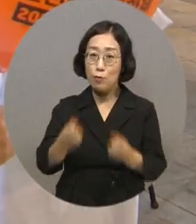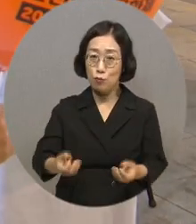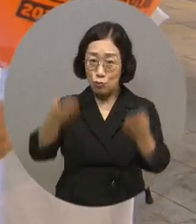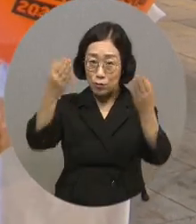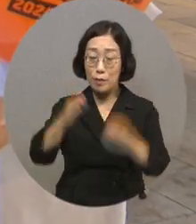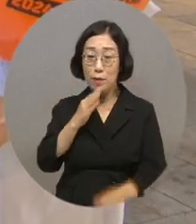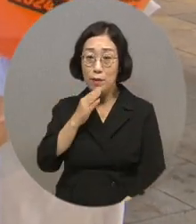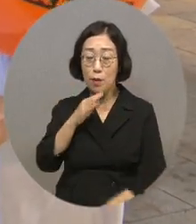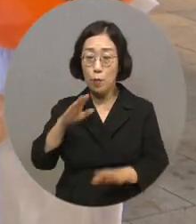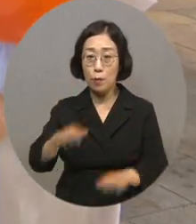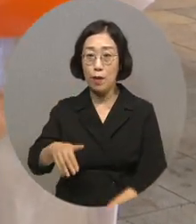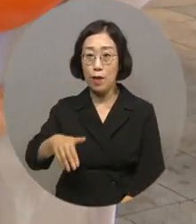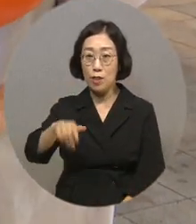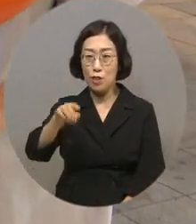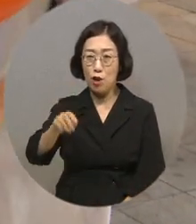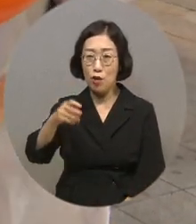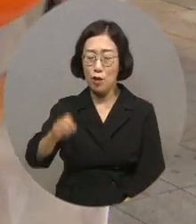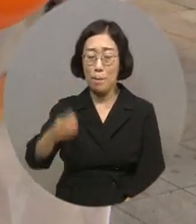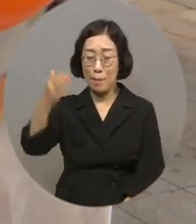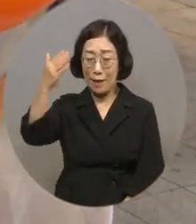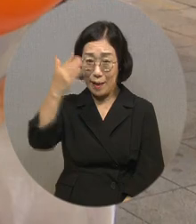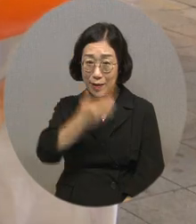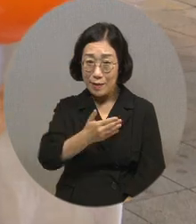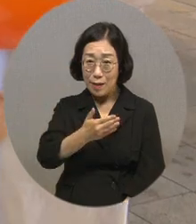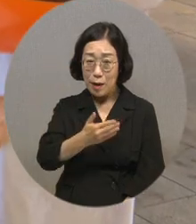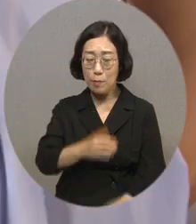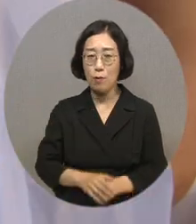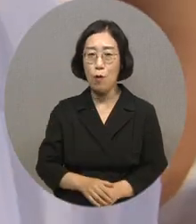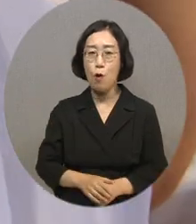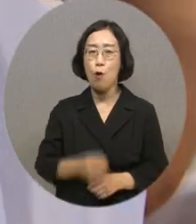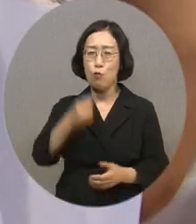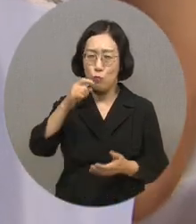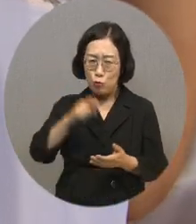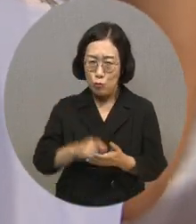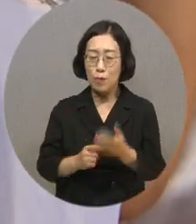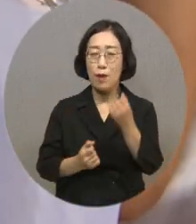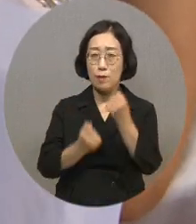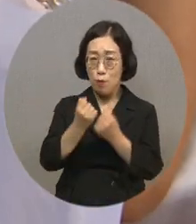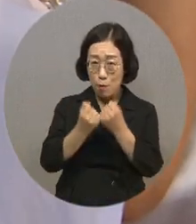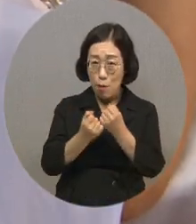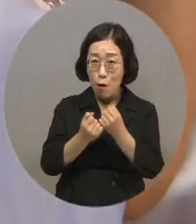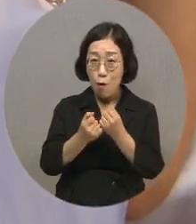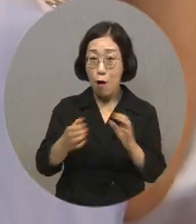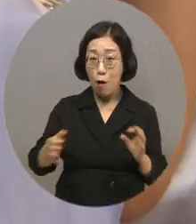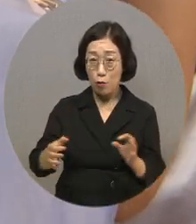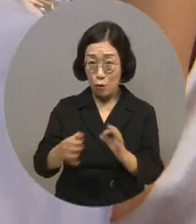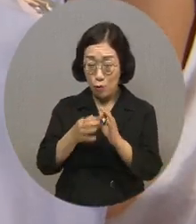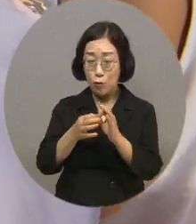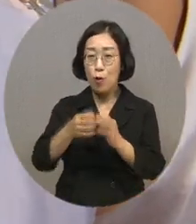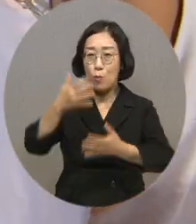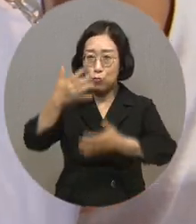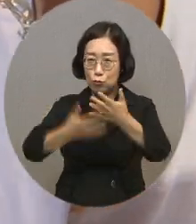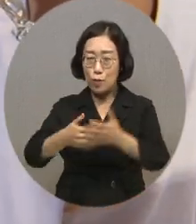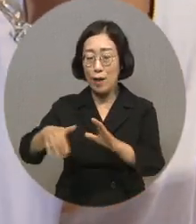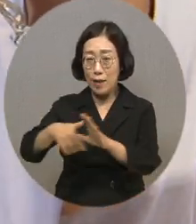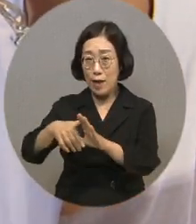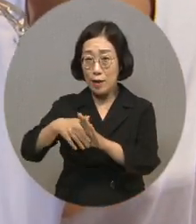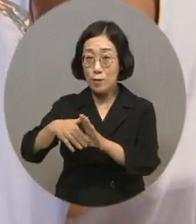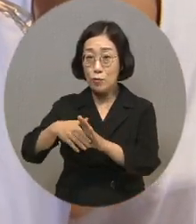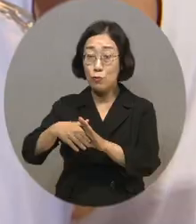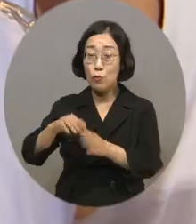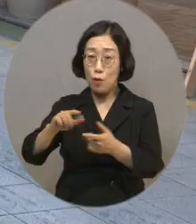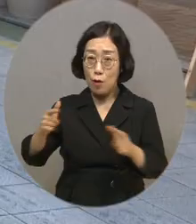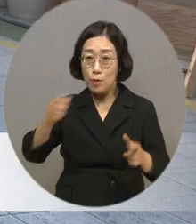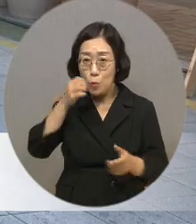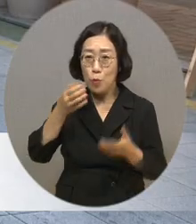올해에는 청렴이라는 딱딱한 주제를 친근하게 전달하기 위해 다양한 문화예술 콘텐츠들을 접목해 눈길을